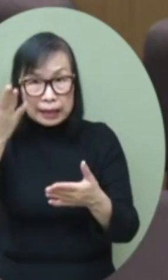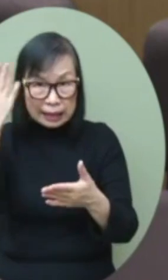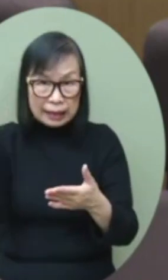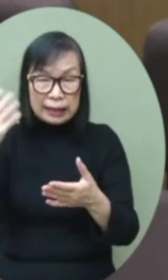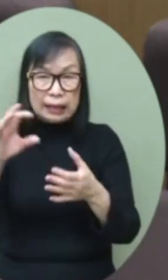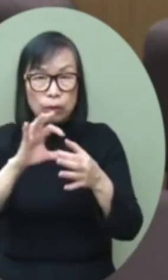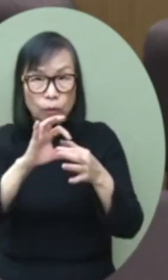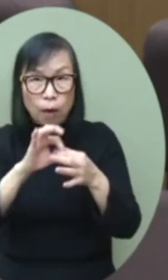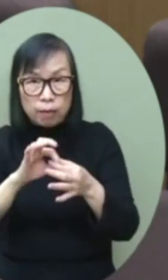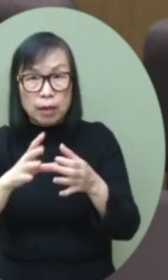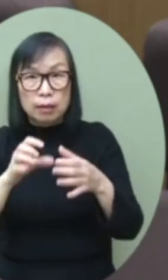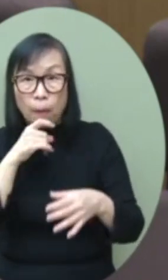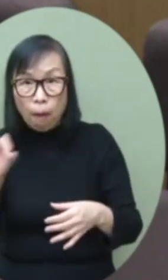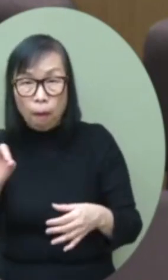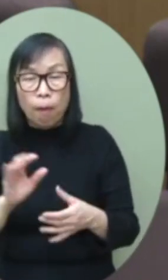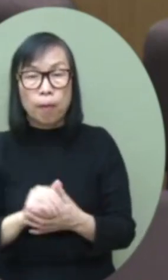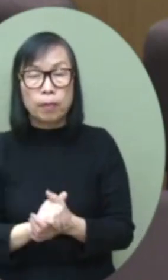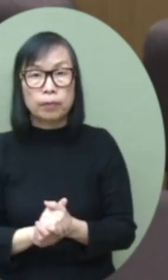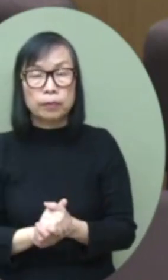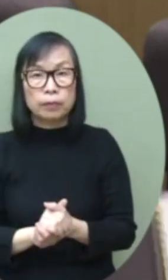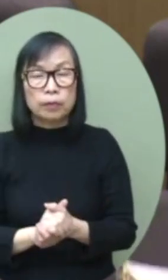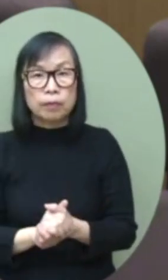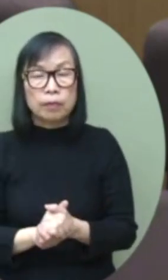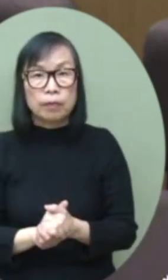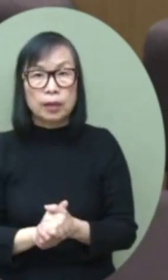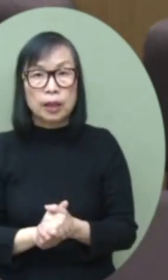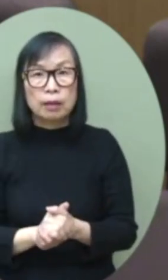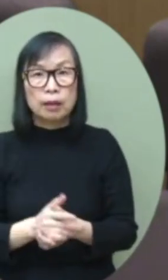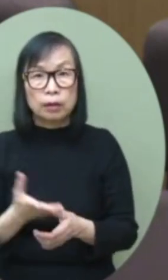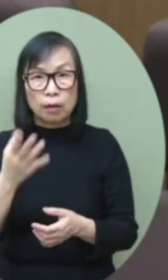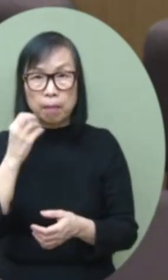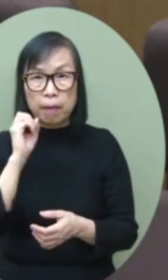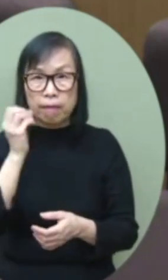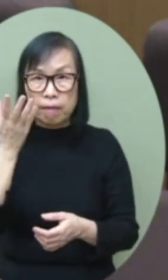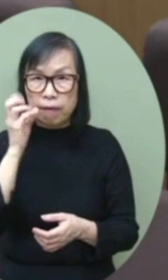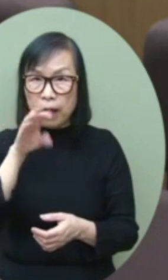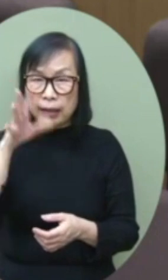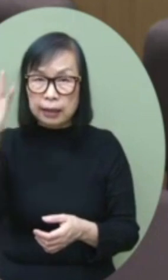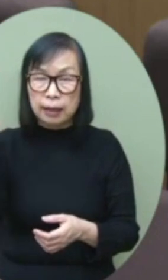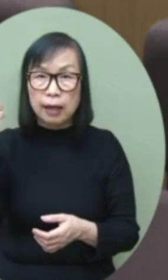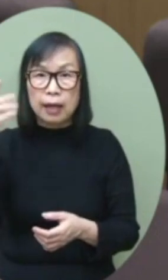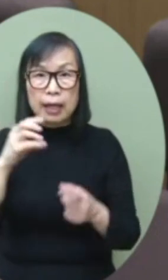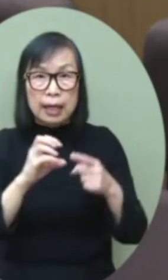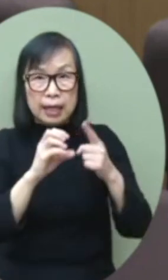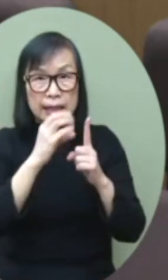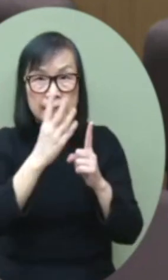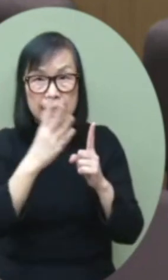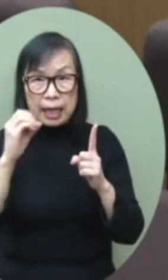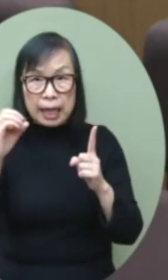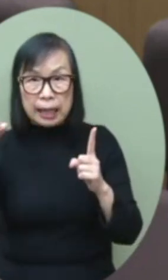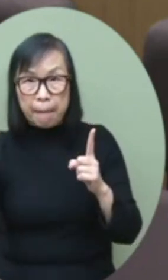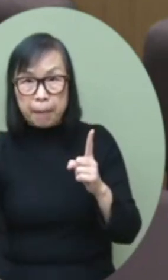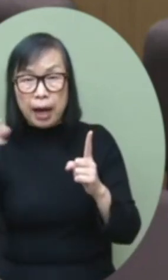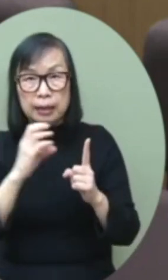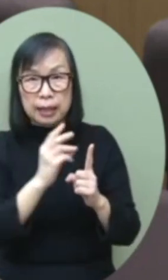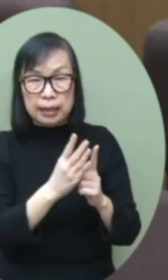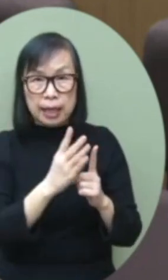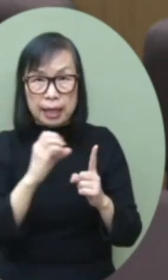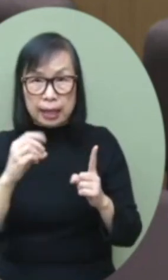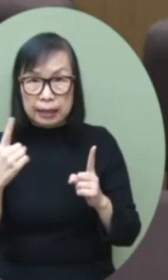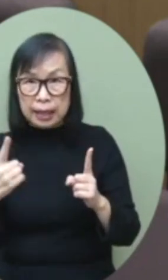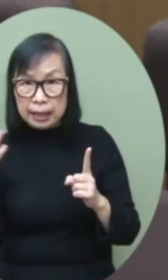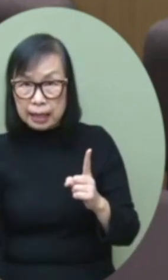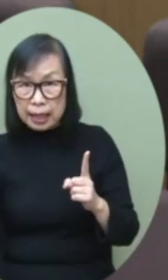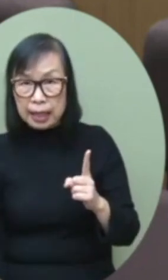美新大廈都有一啲嘅個案。另外就想問翻，尋日有2宗，即係14008同14014咧，就